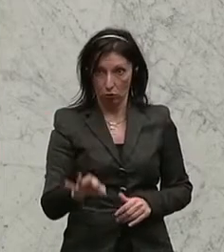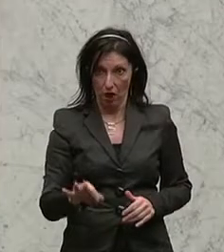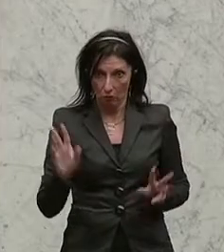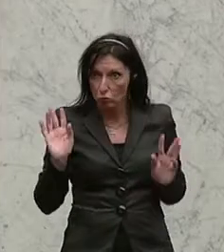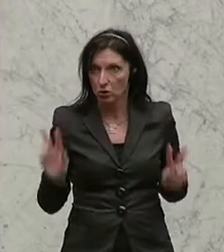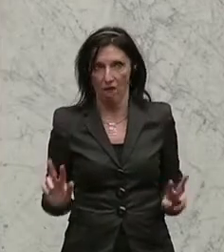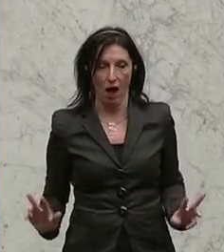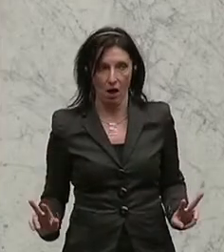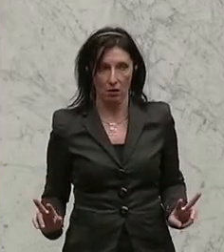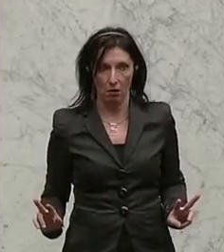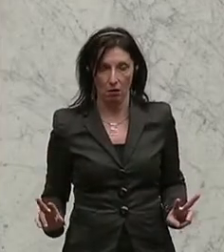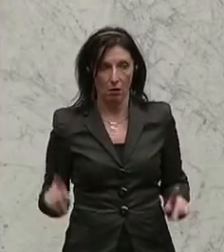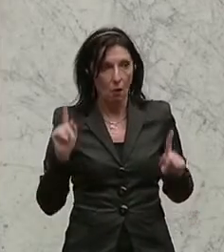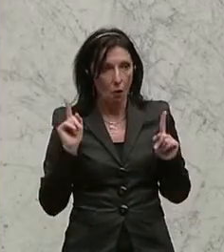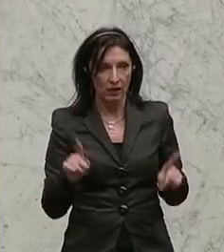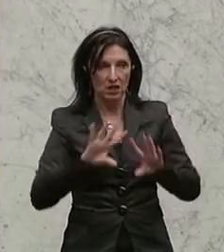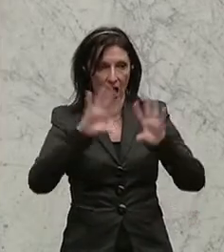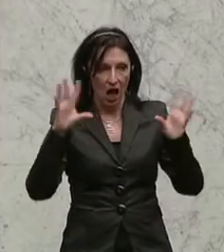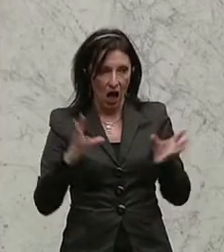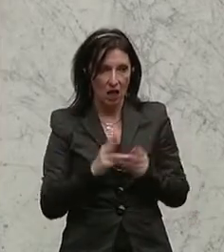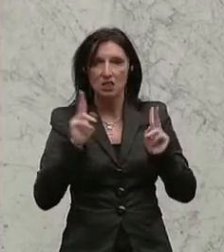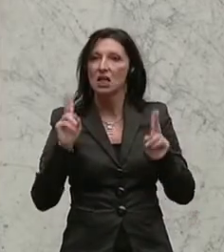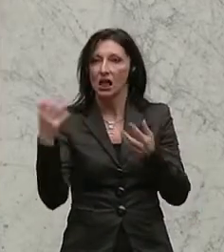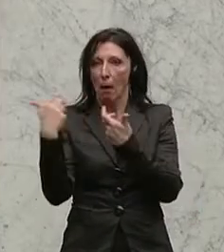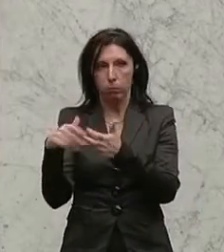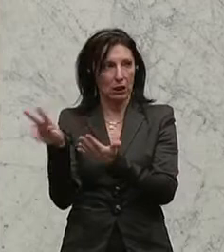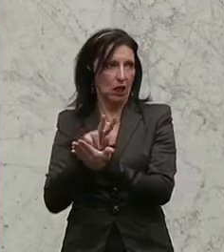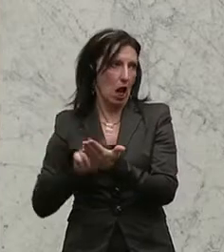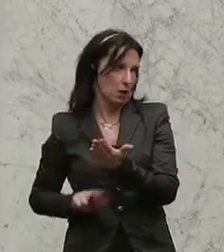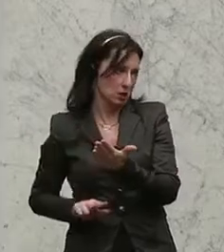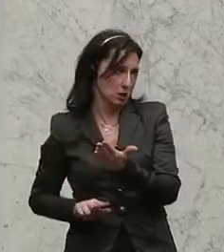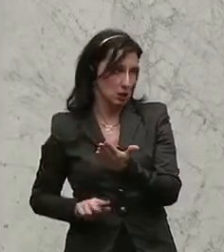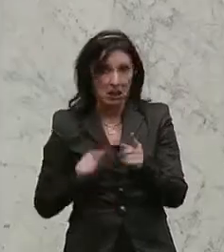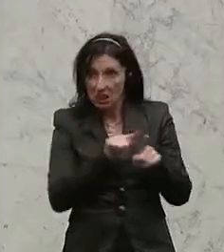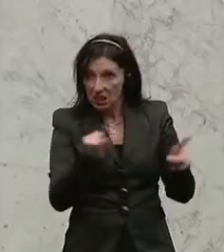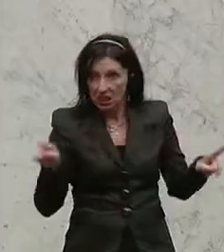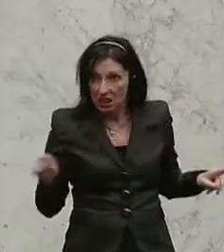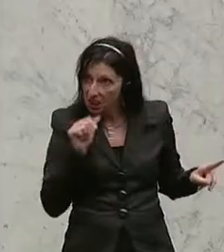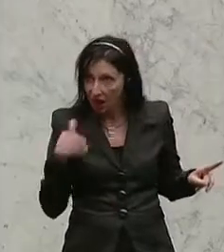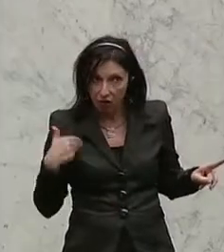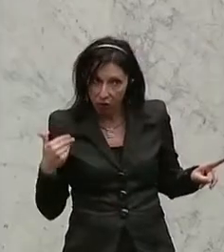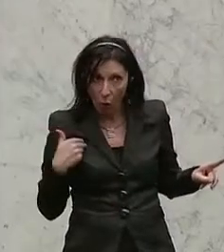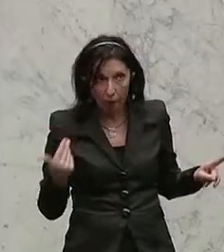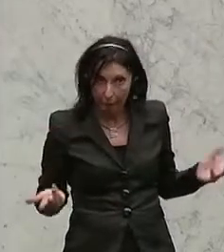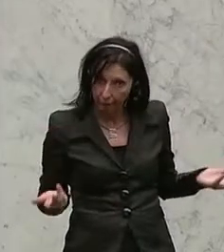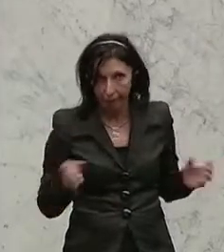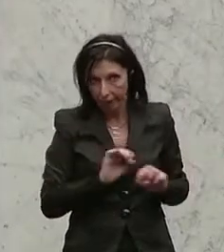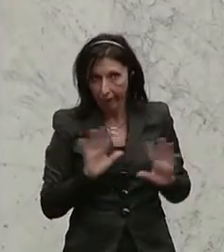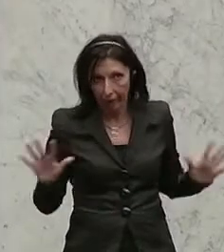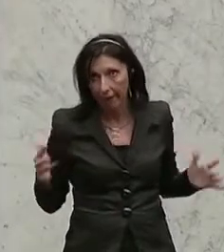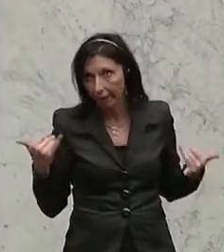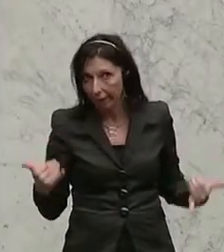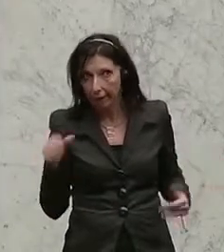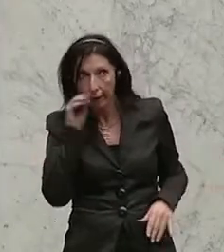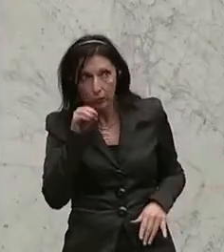wahrheit das alles könne sie aus dem gries bericht herauslesen dass ihnen das nicht gefehlt die war ist natürlich klar dass die darüber schimpfen aber